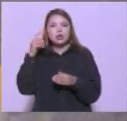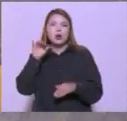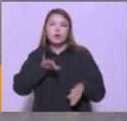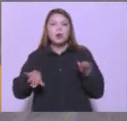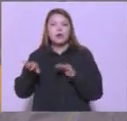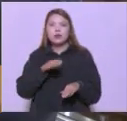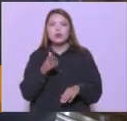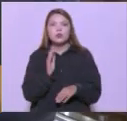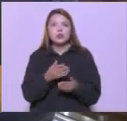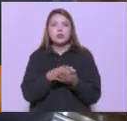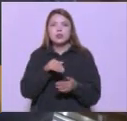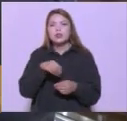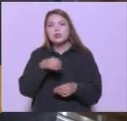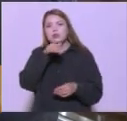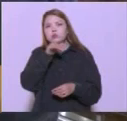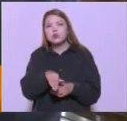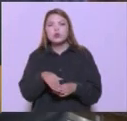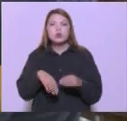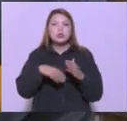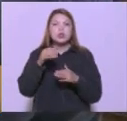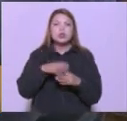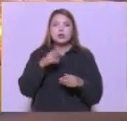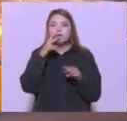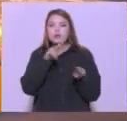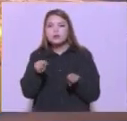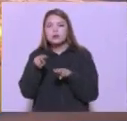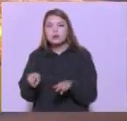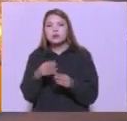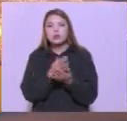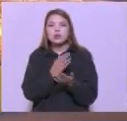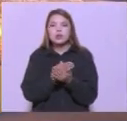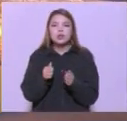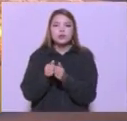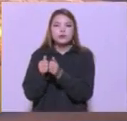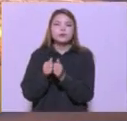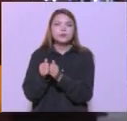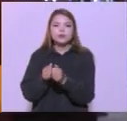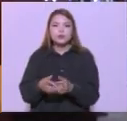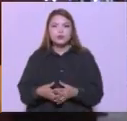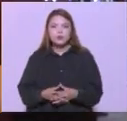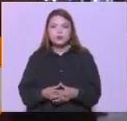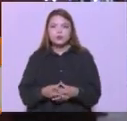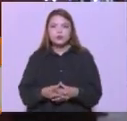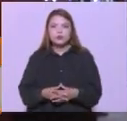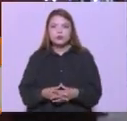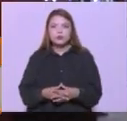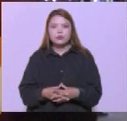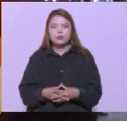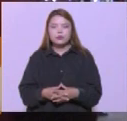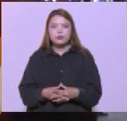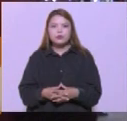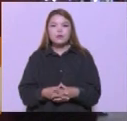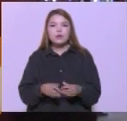плаванию. Профессиональные спортсмены будут страховать Карла Бушби, плывя рядом. Каждый день 10